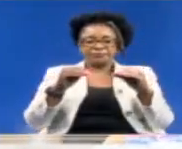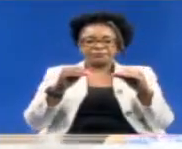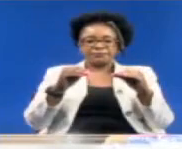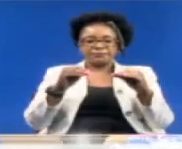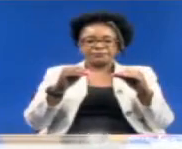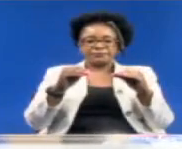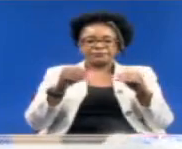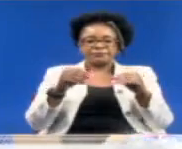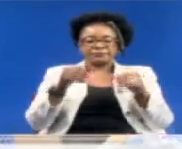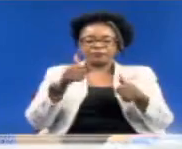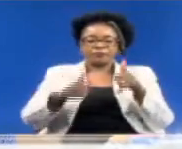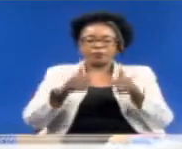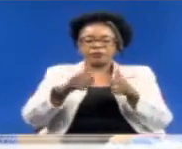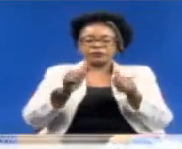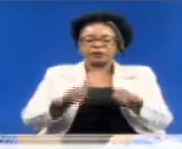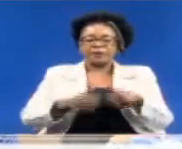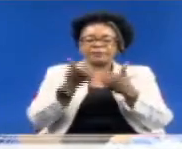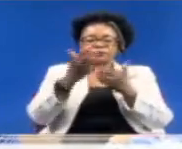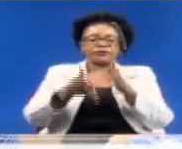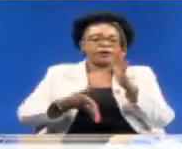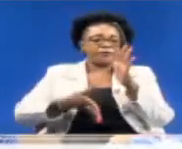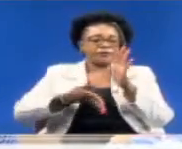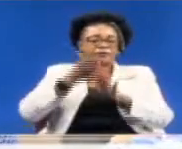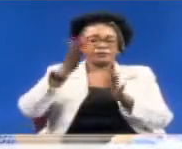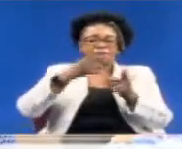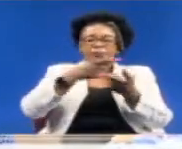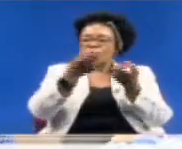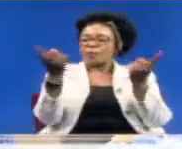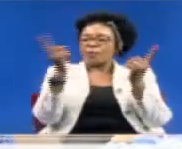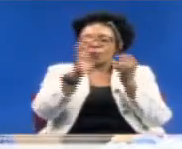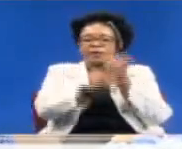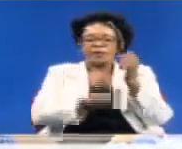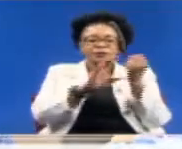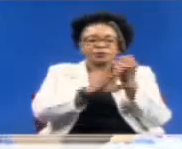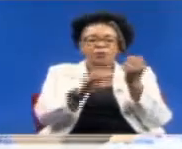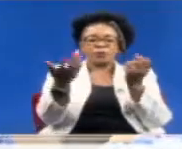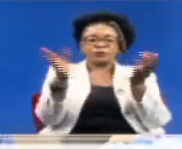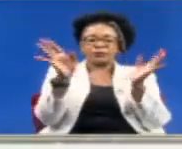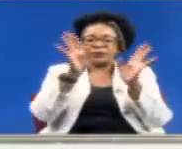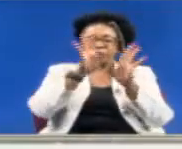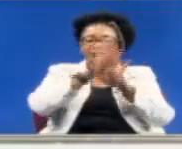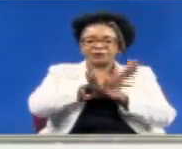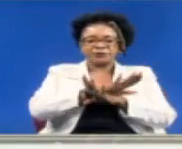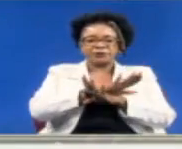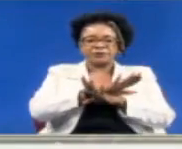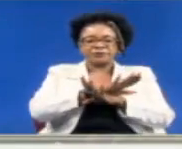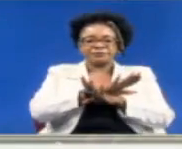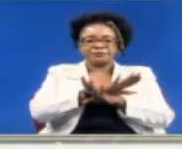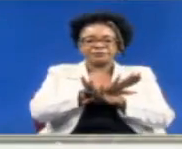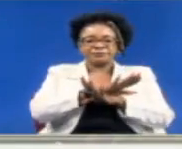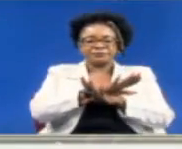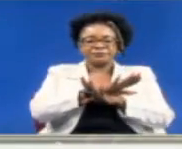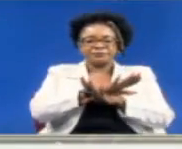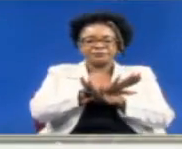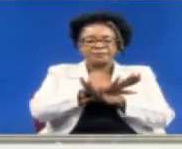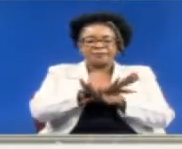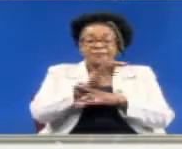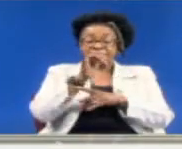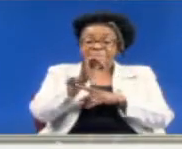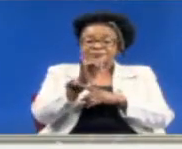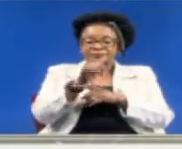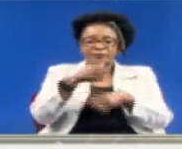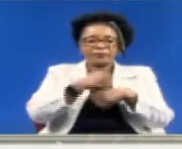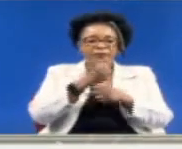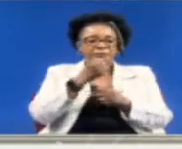which happened pretty fast, and the whole country was in darkness within a few minutes. Tukio hilo lilisababisha